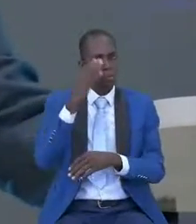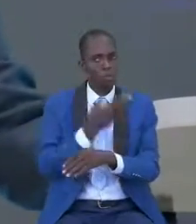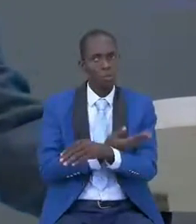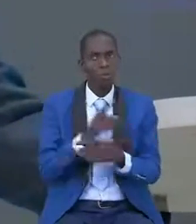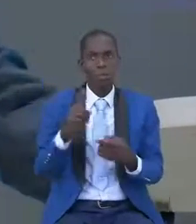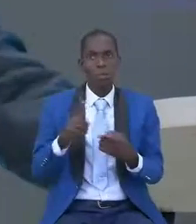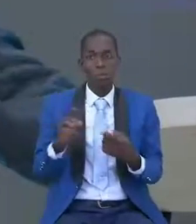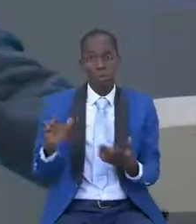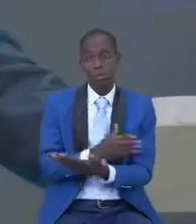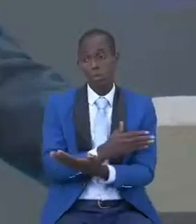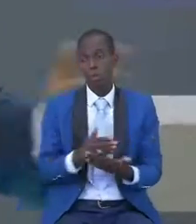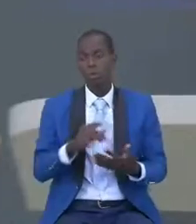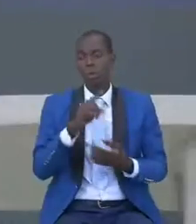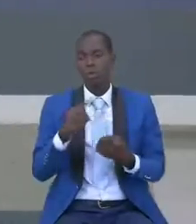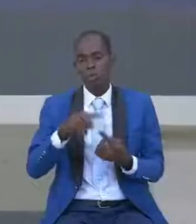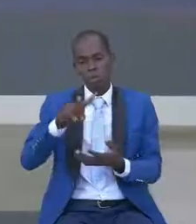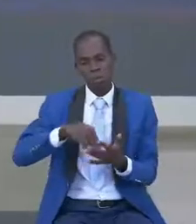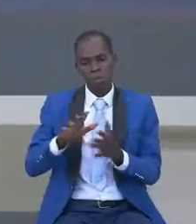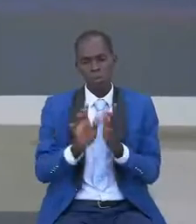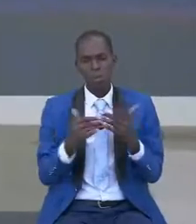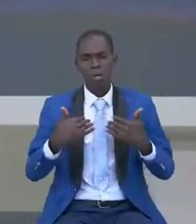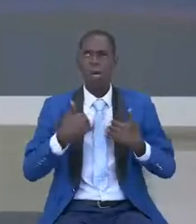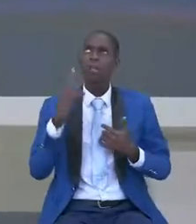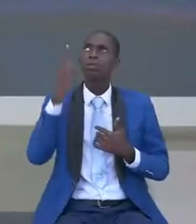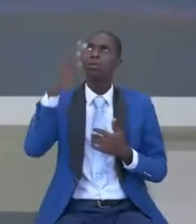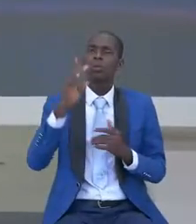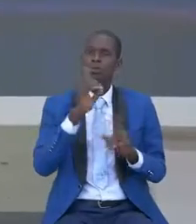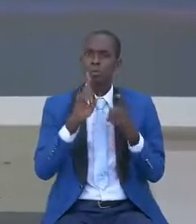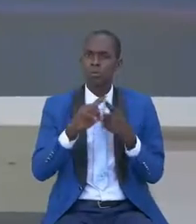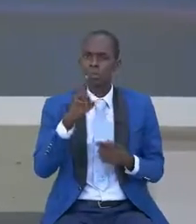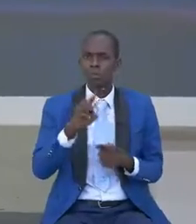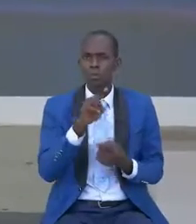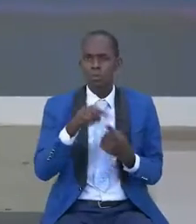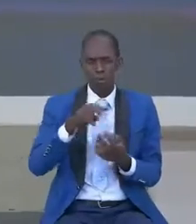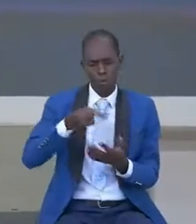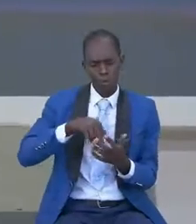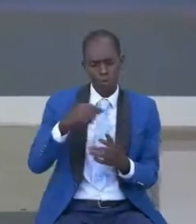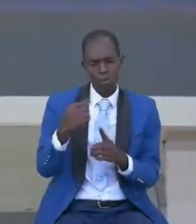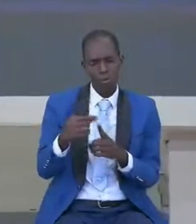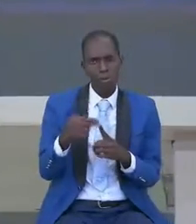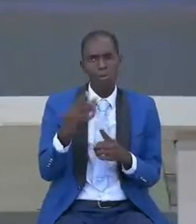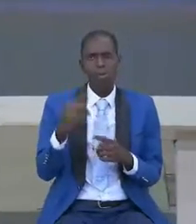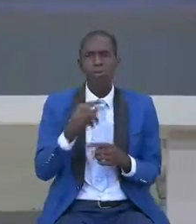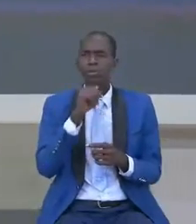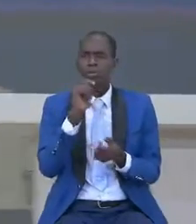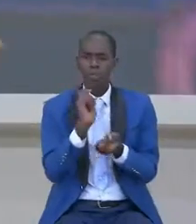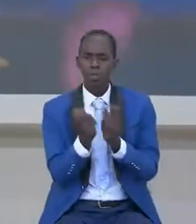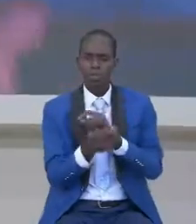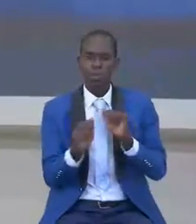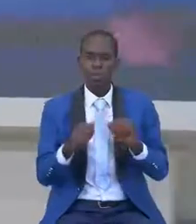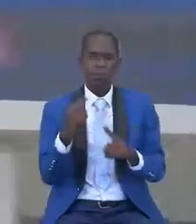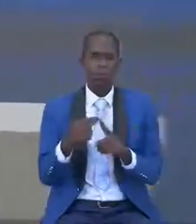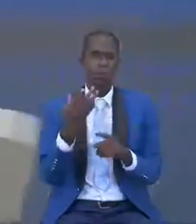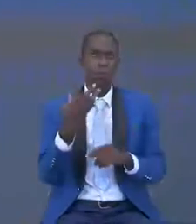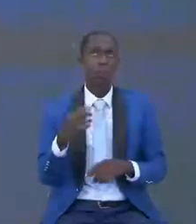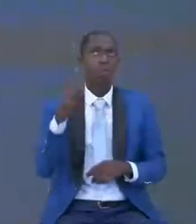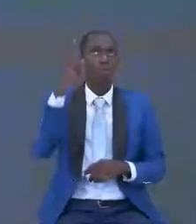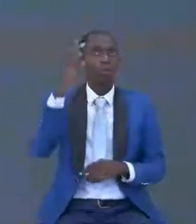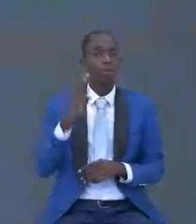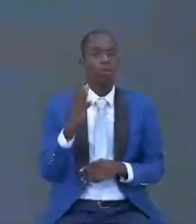Est-ce que Dieu te parle quand tu lis les paroles immuables de Dieu? Est-ce que